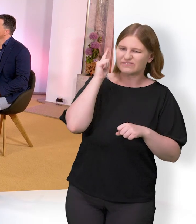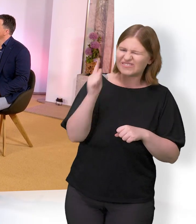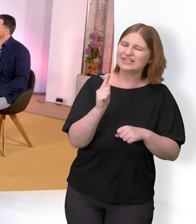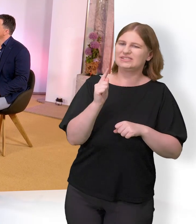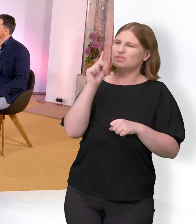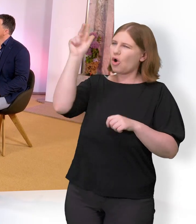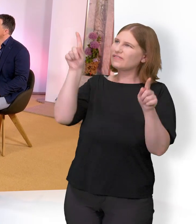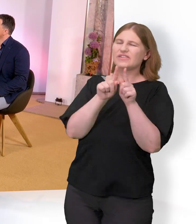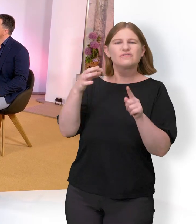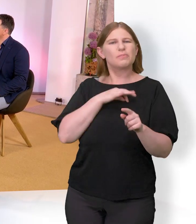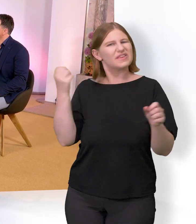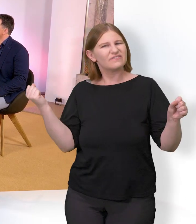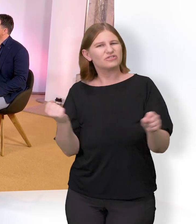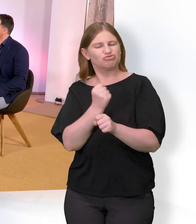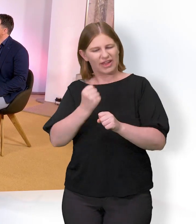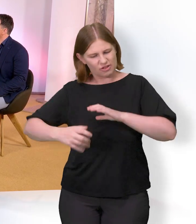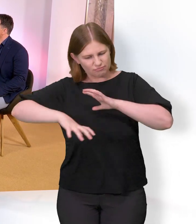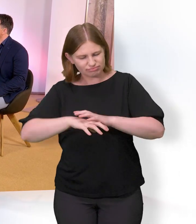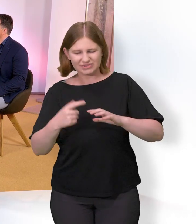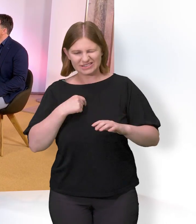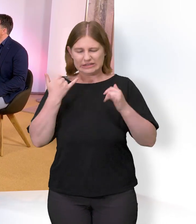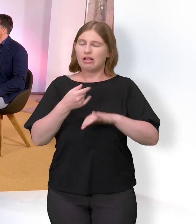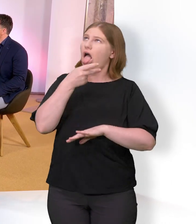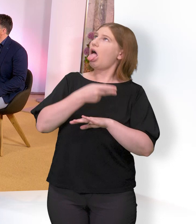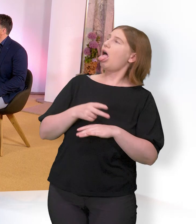Fels, auf dem ich jetzt liege, wie ein Häuflein Elend,